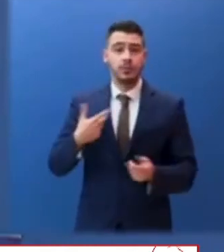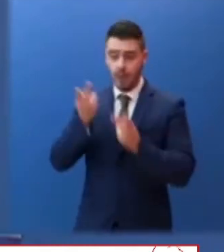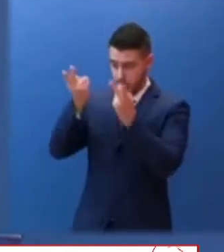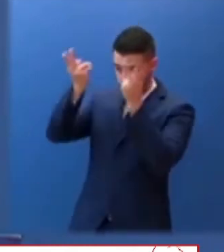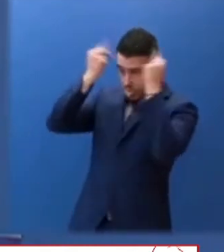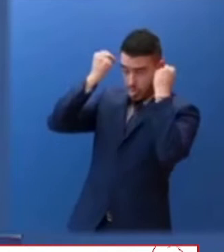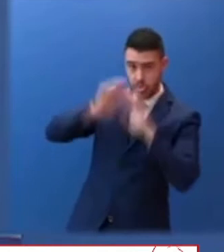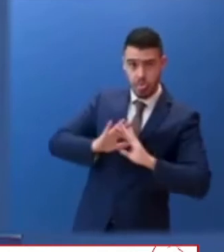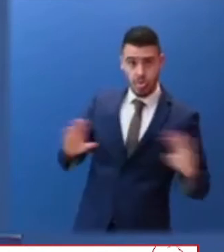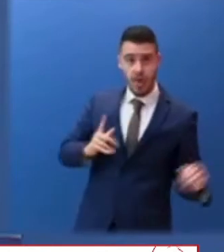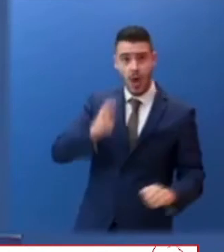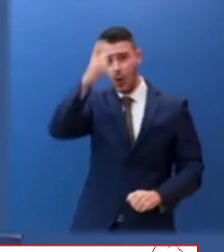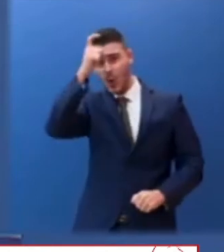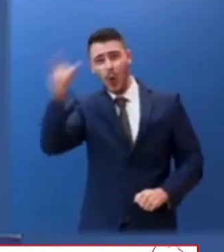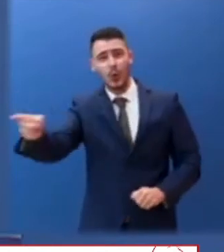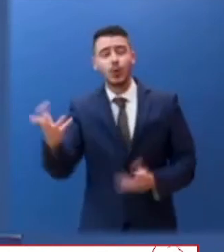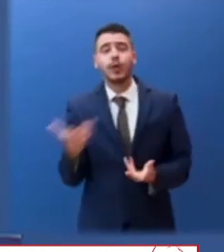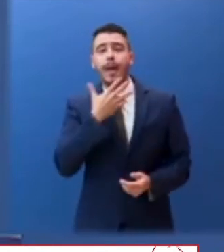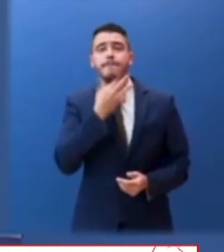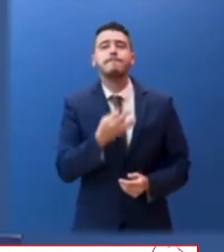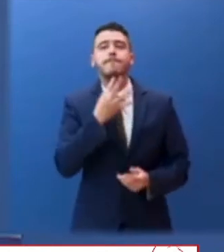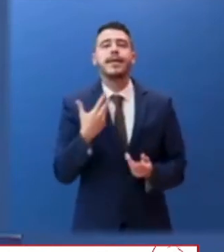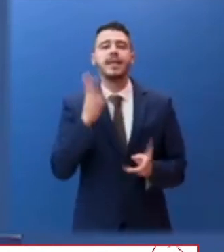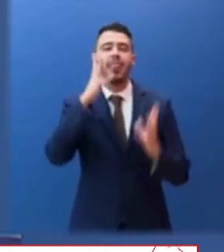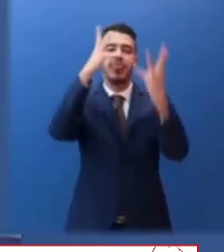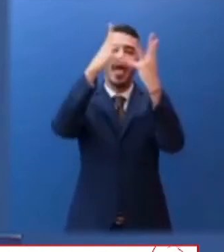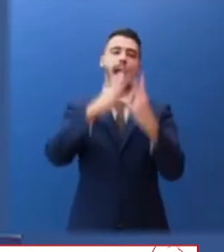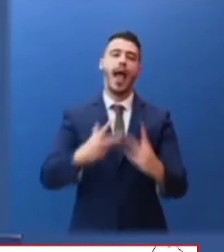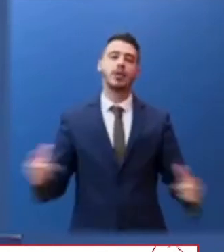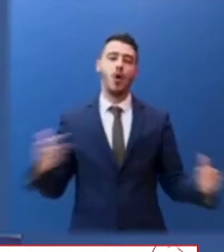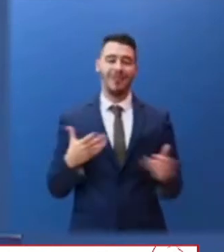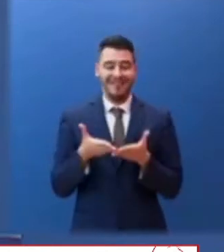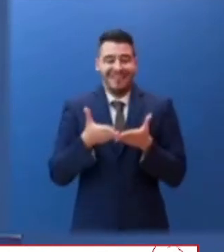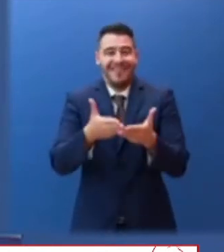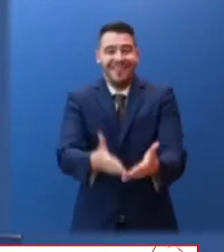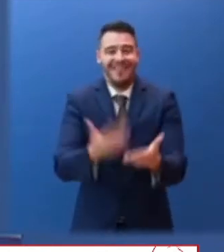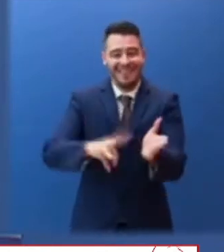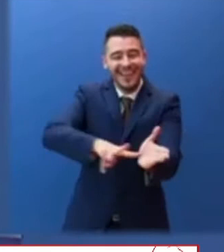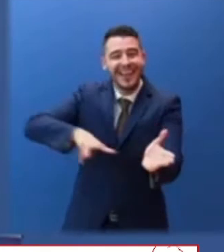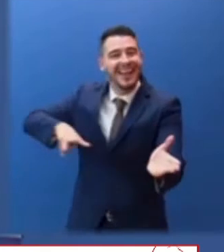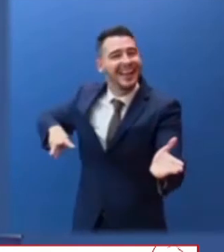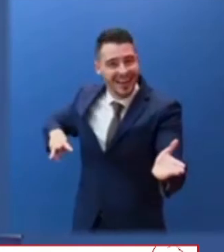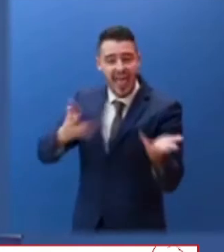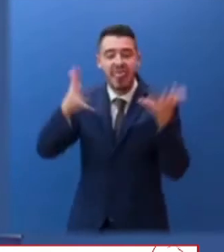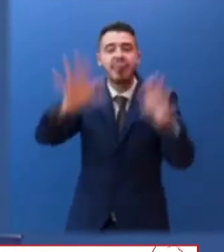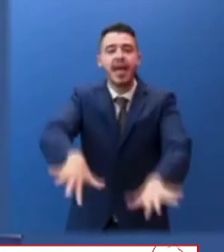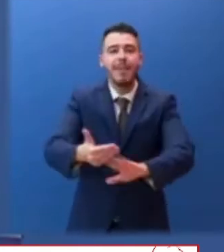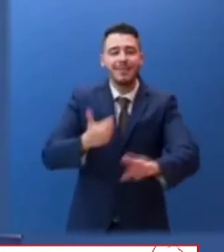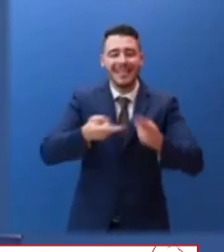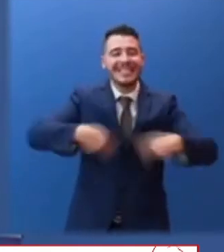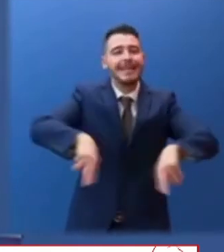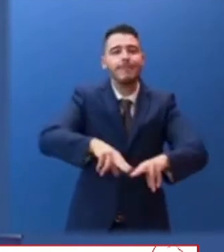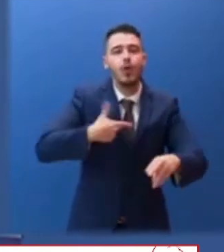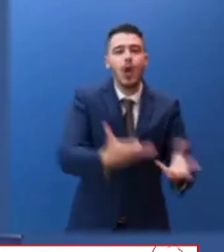καλής θέλησης και αποκλιμάκωσης, την προσχηματική απόσυρση του Ρουτσρέις 10 μέρες πριν το Ευρωπαϊκό Συμβούλιο. Εάν η